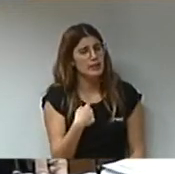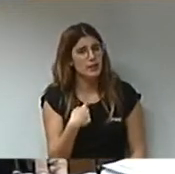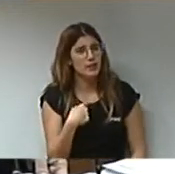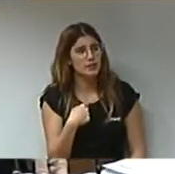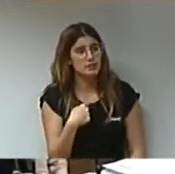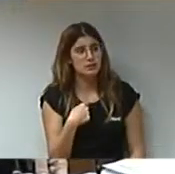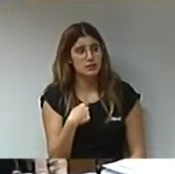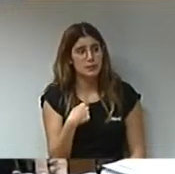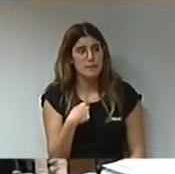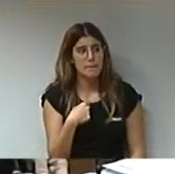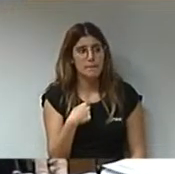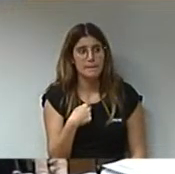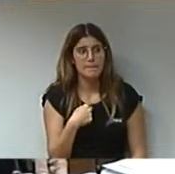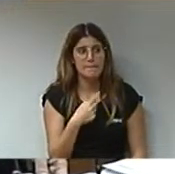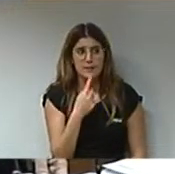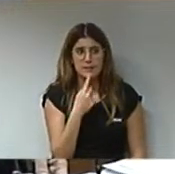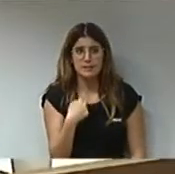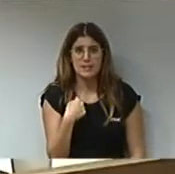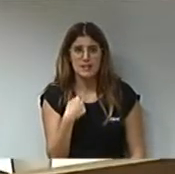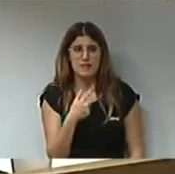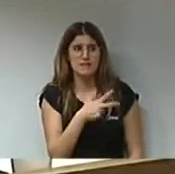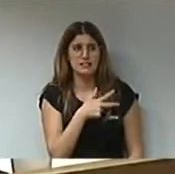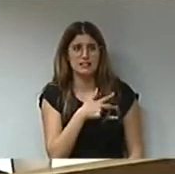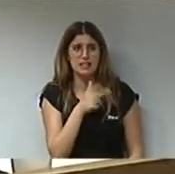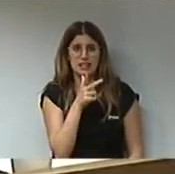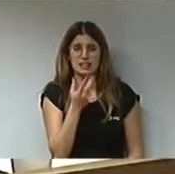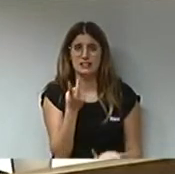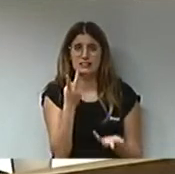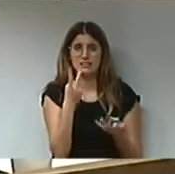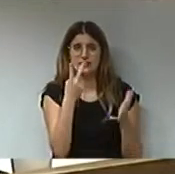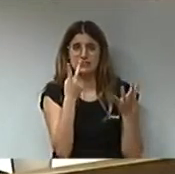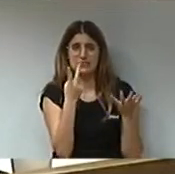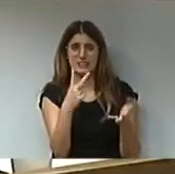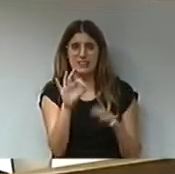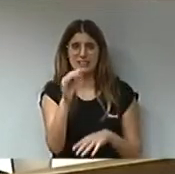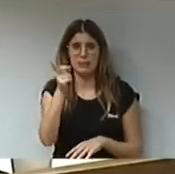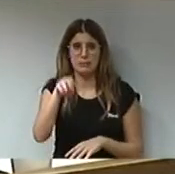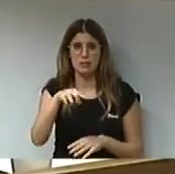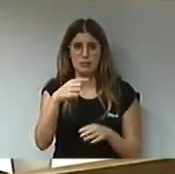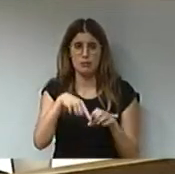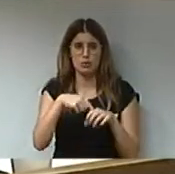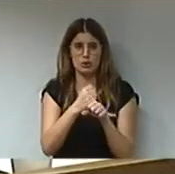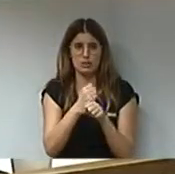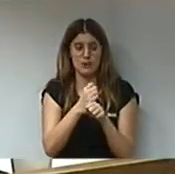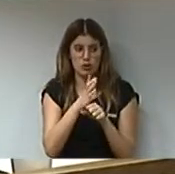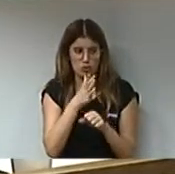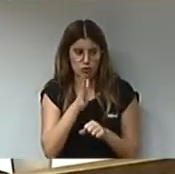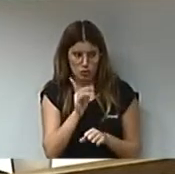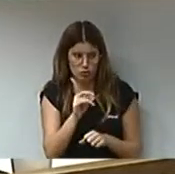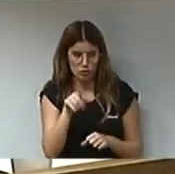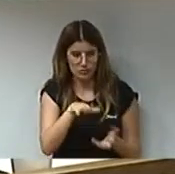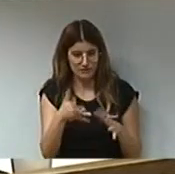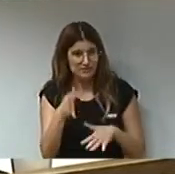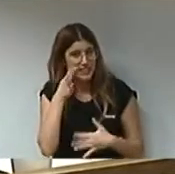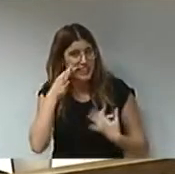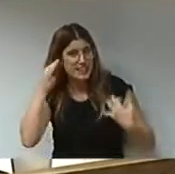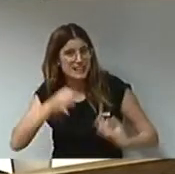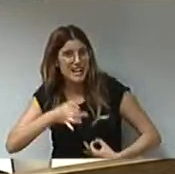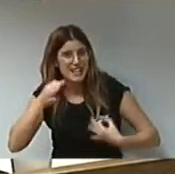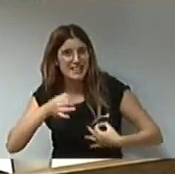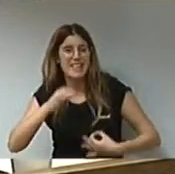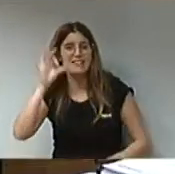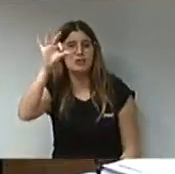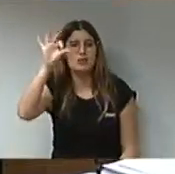el tocomocho fiscal van a crear 70.000 llocs de treball. No, no. Anem a la realitat de la